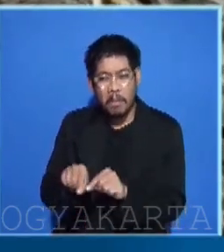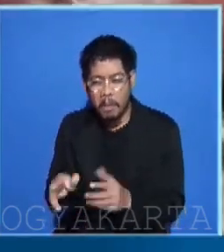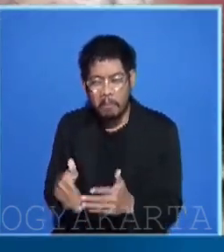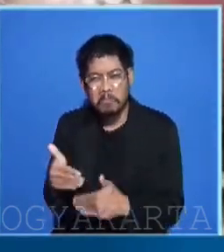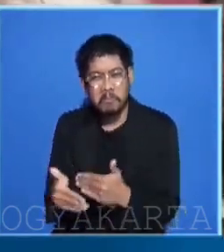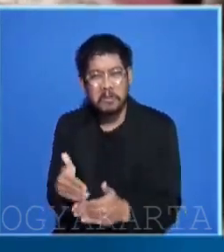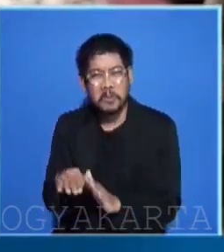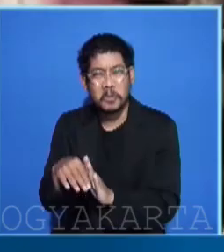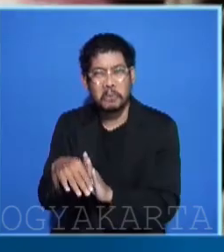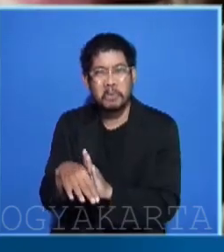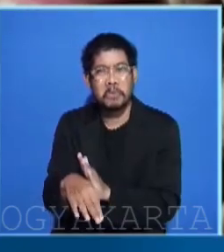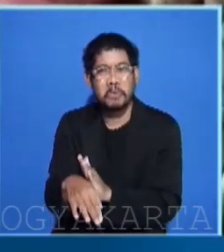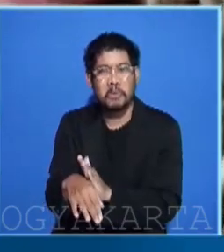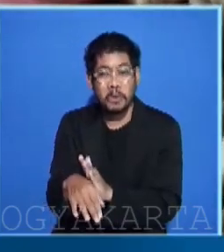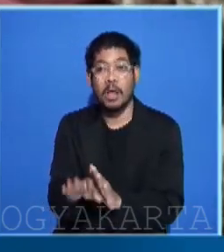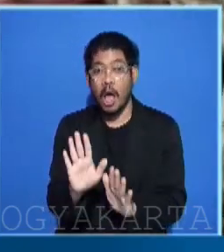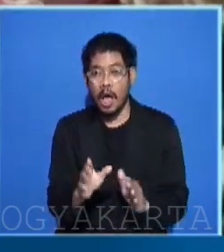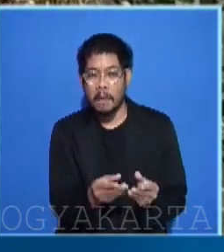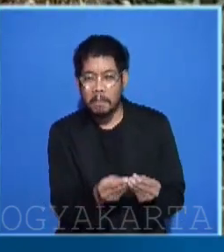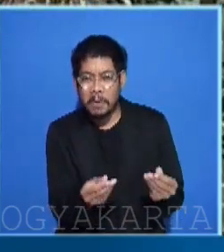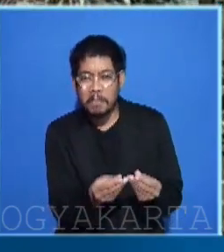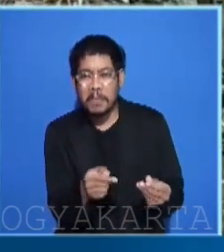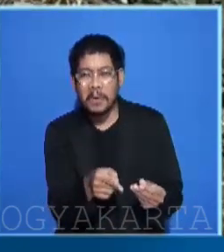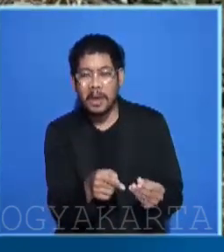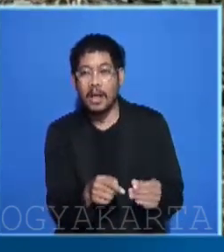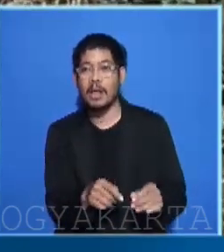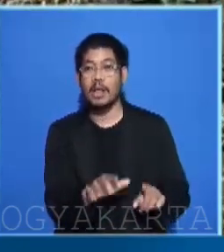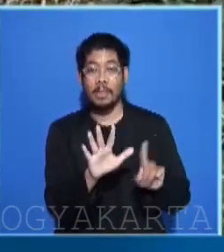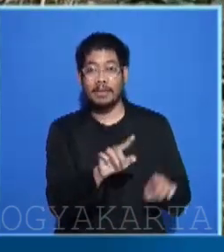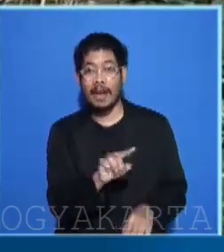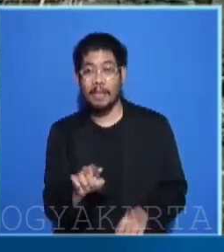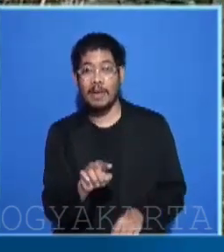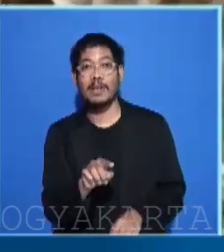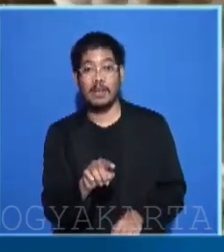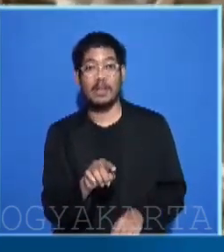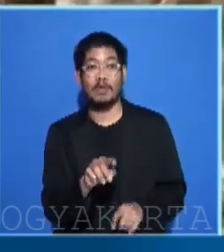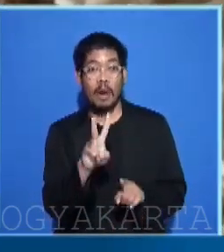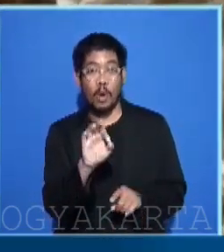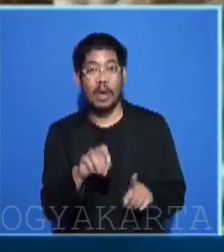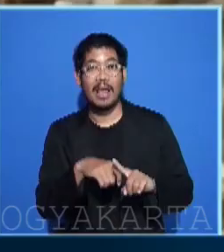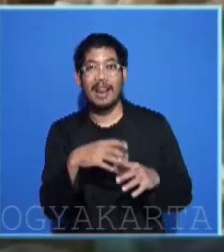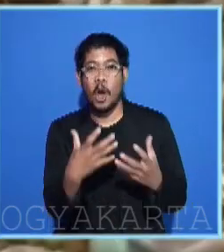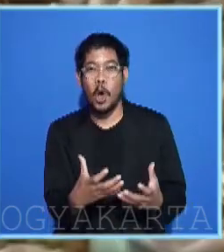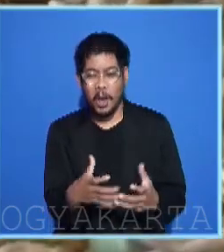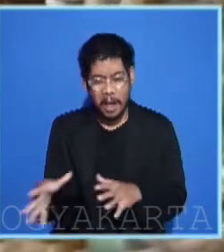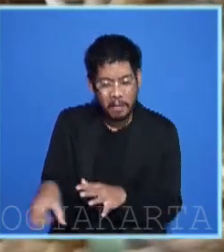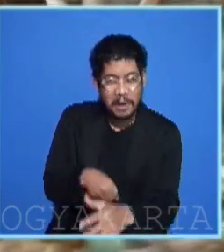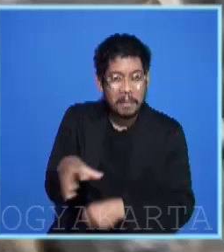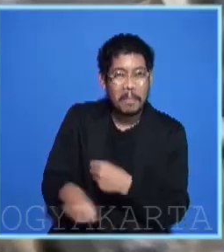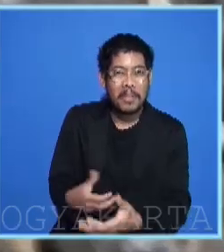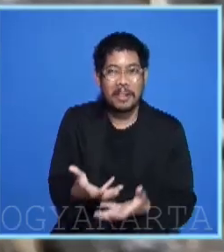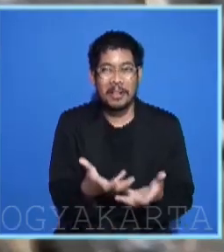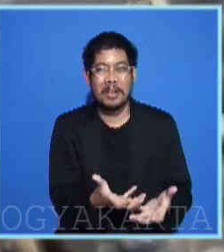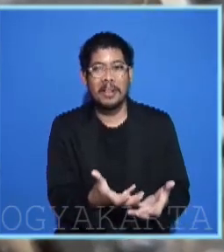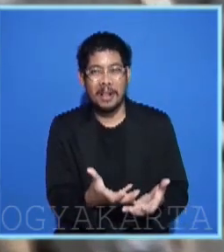1 kg benih mampu menghasilkan hasil panen 15 hingga 20 kg bawang merah akibat Serangan ini petani hanya mendapat sebanyak